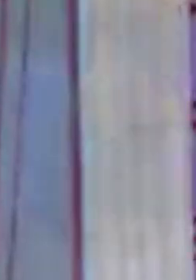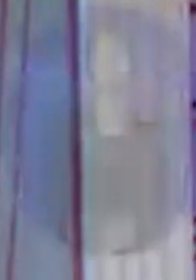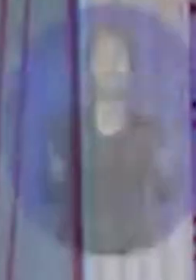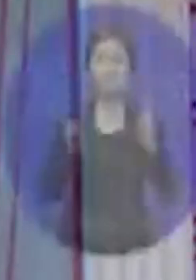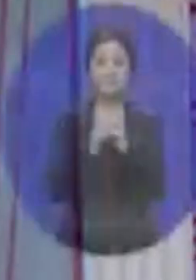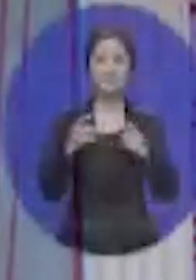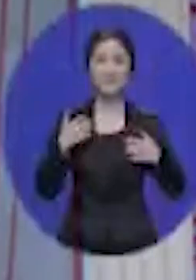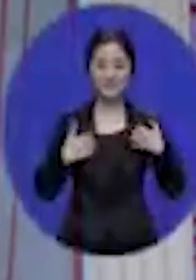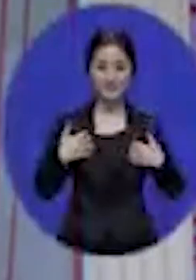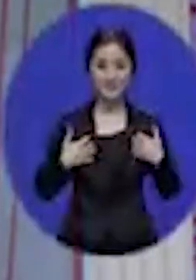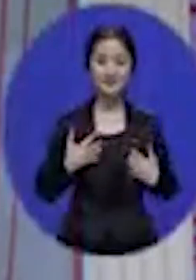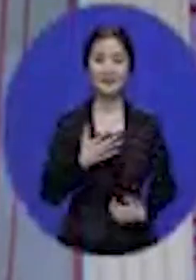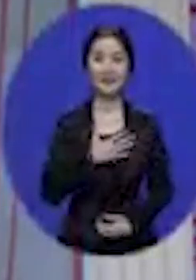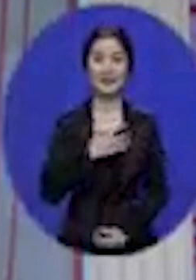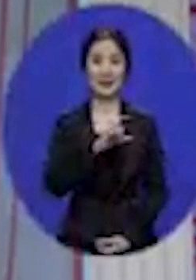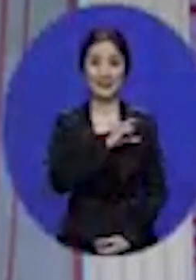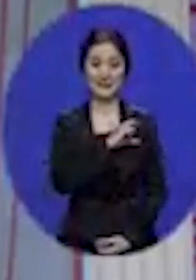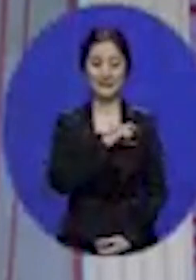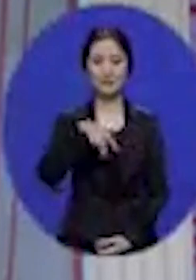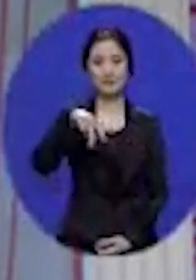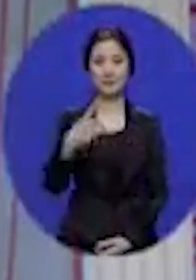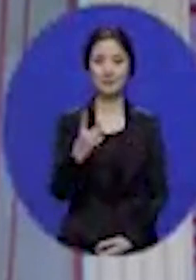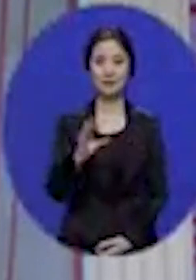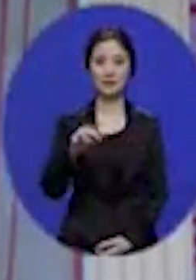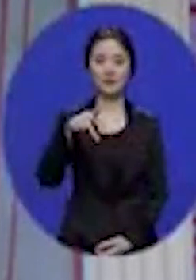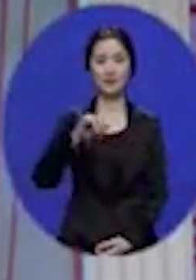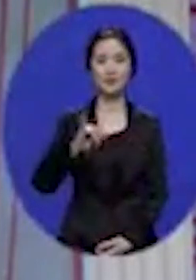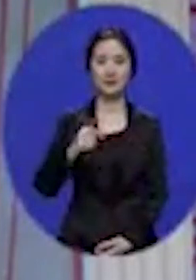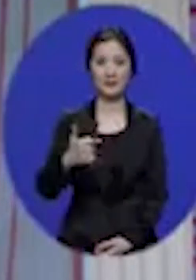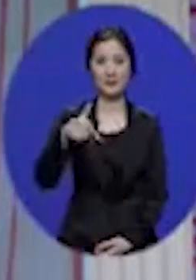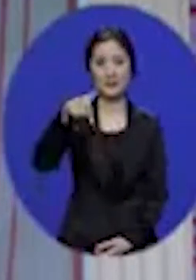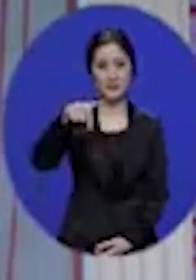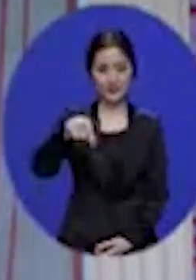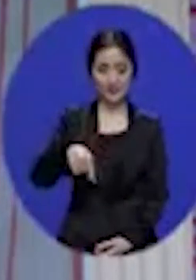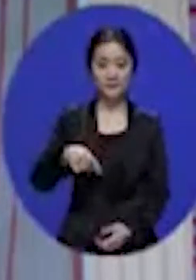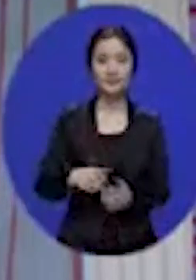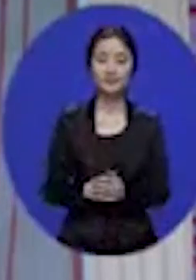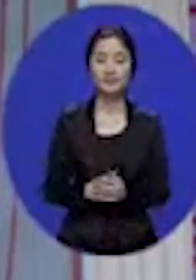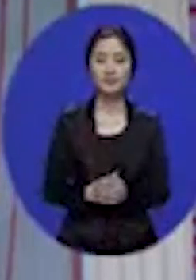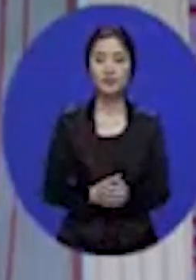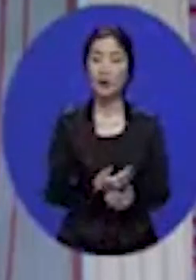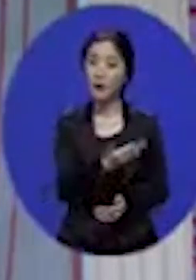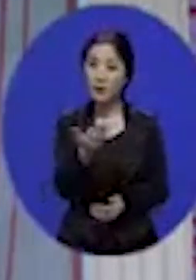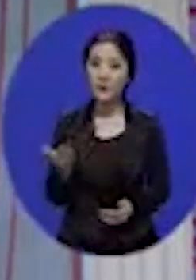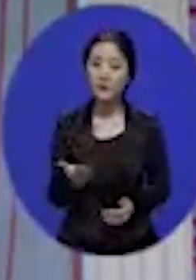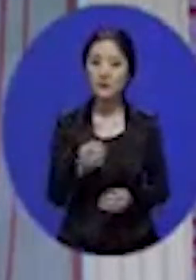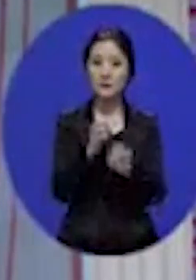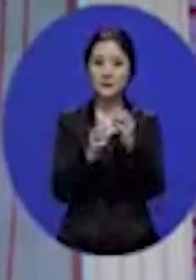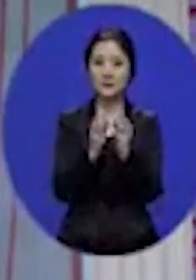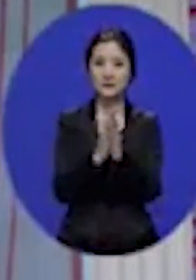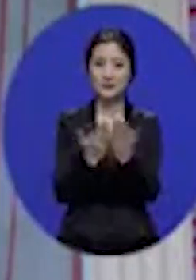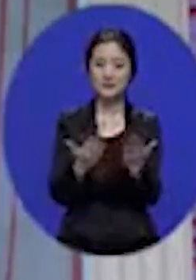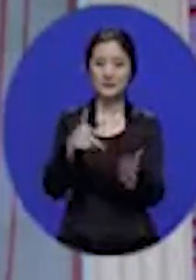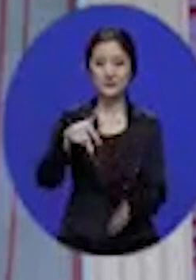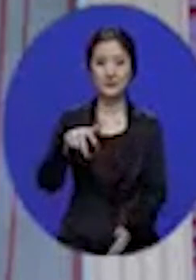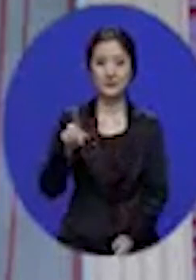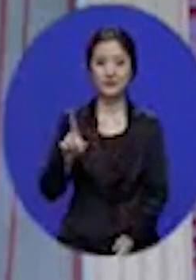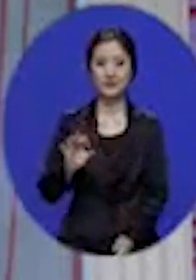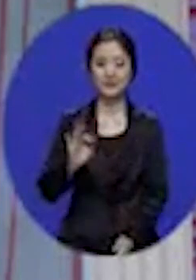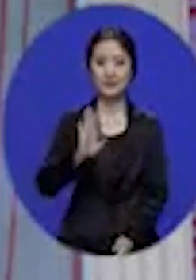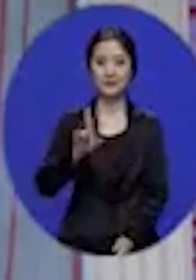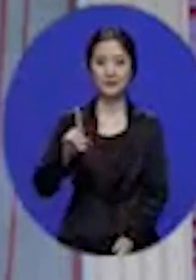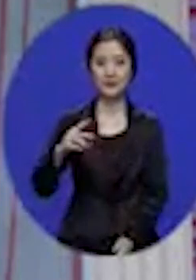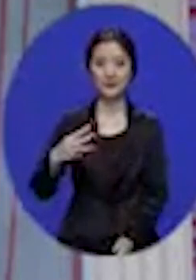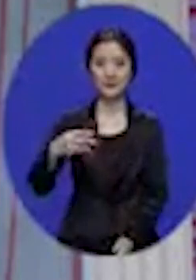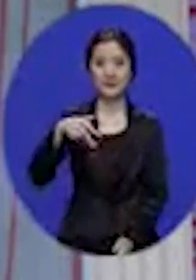반갑습니다. 송지구입니다. 여러분, 장발장 나오는 소설 아시죠? 그 레미제라블을 쓴 사람이 빅토르 위고란 작가인데